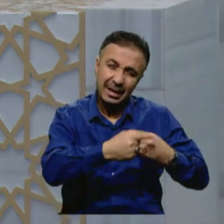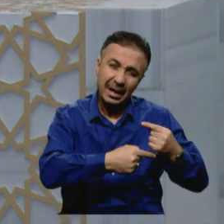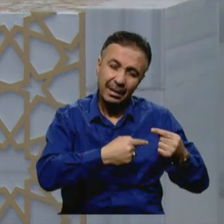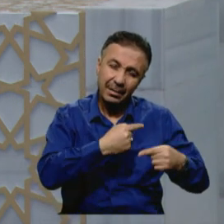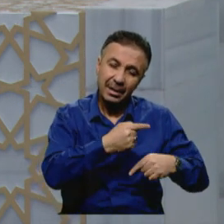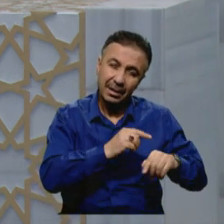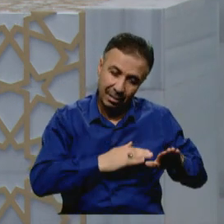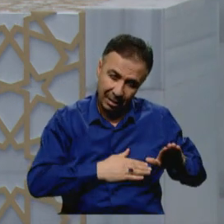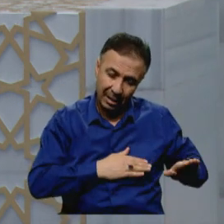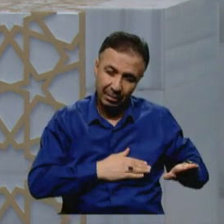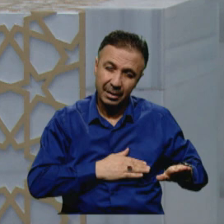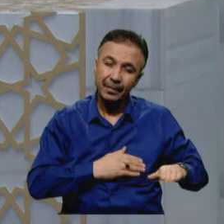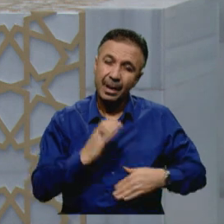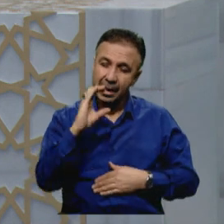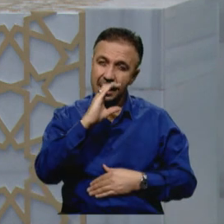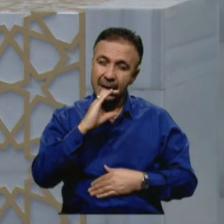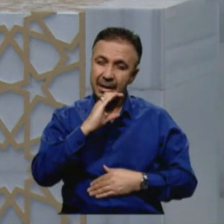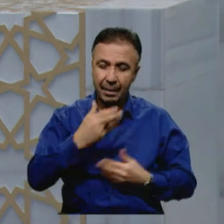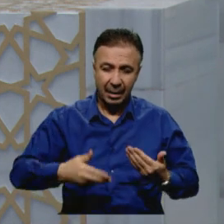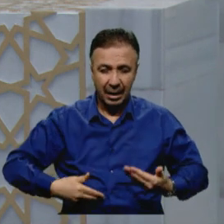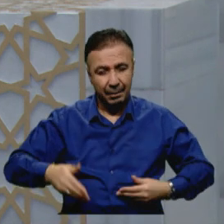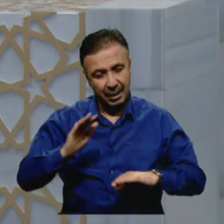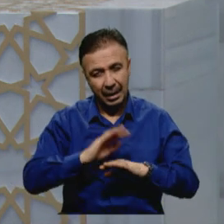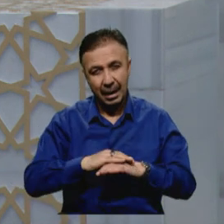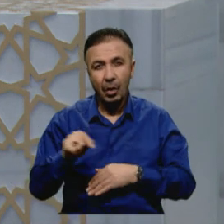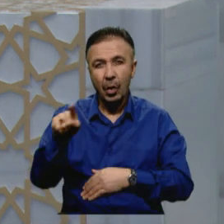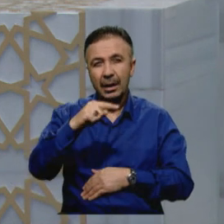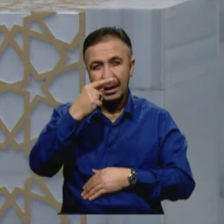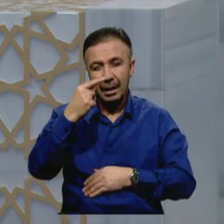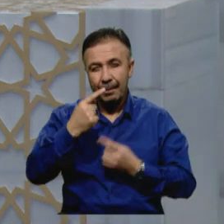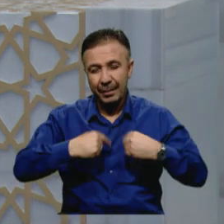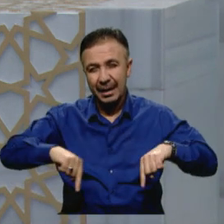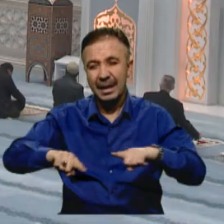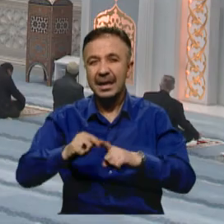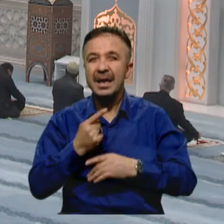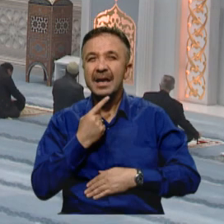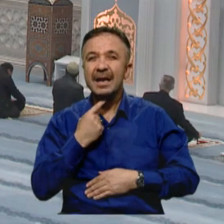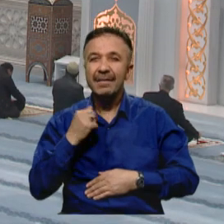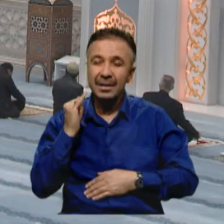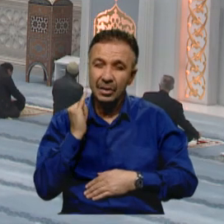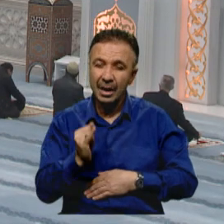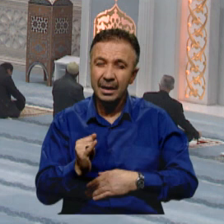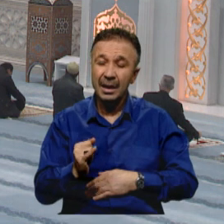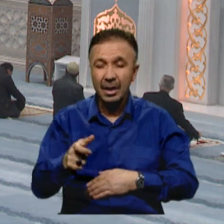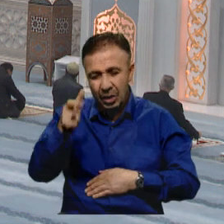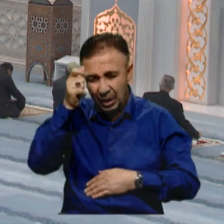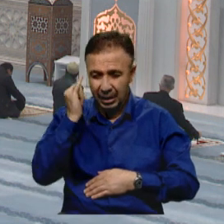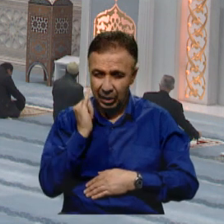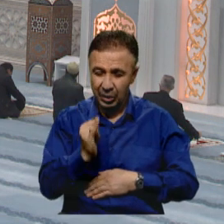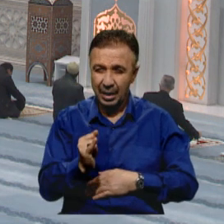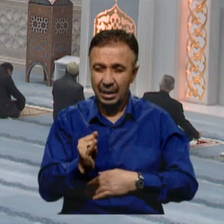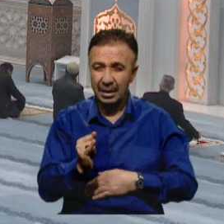yavrularımızı İslam'a hadim eyle. Onları da bizleri de nefsin şerrinden, şeytanın şerrinden,